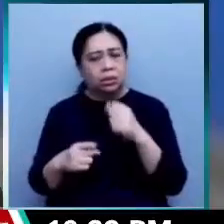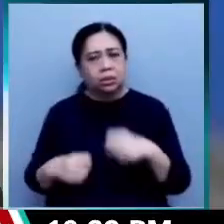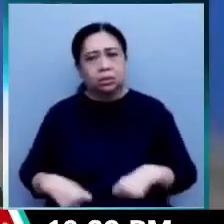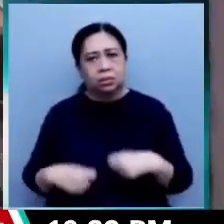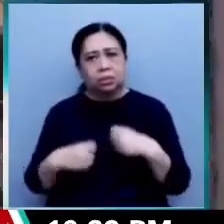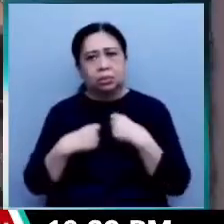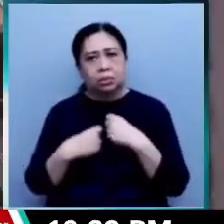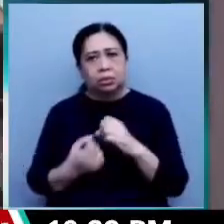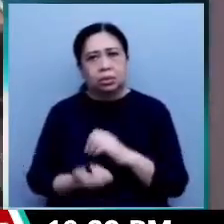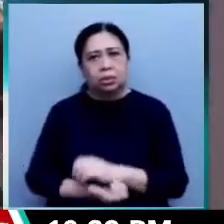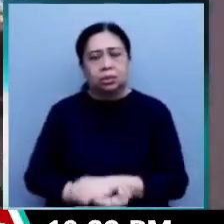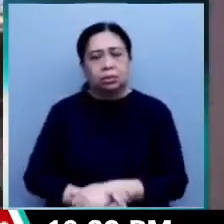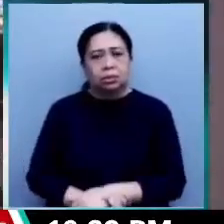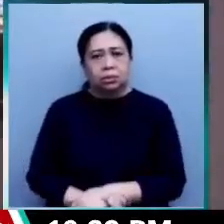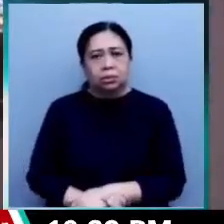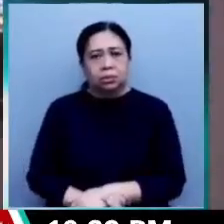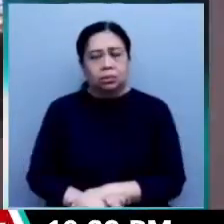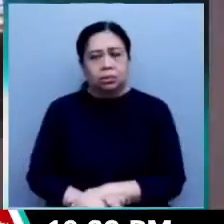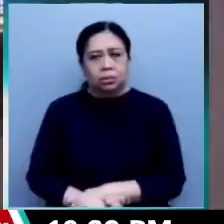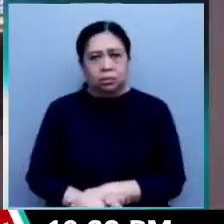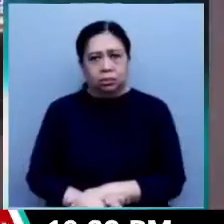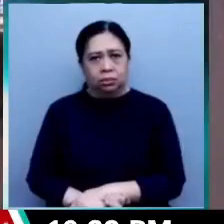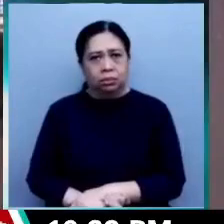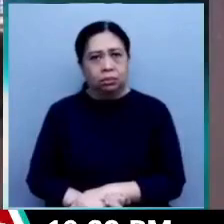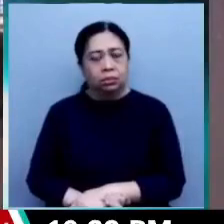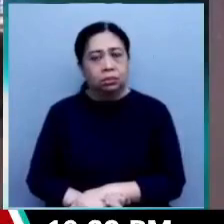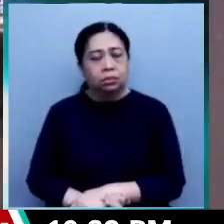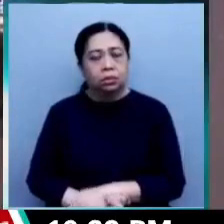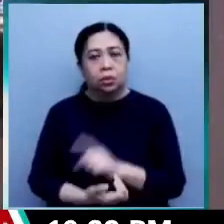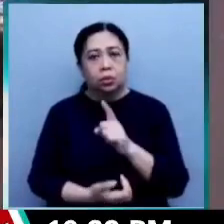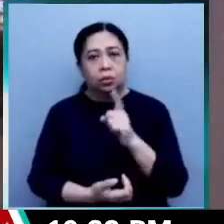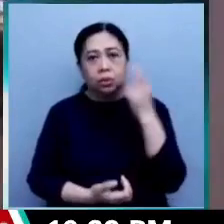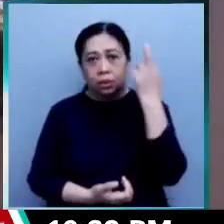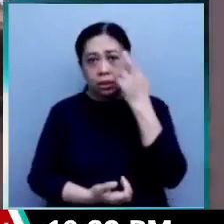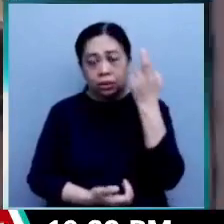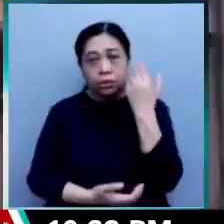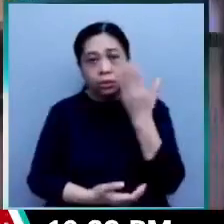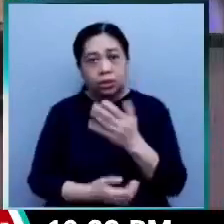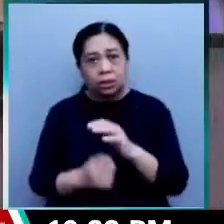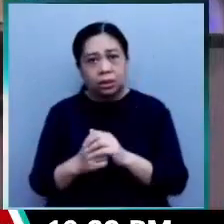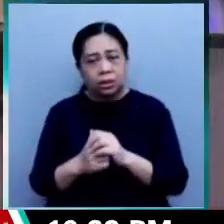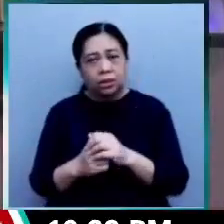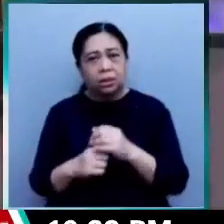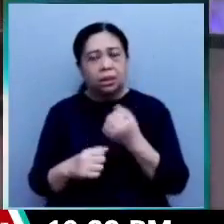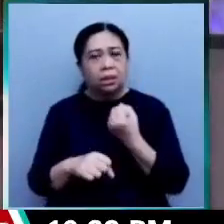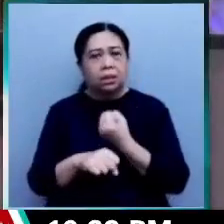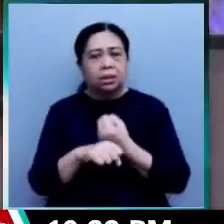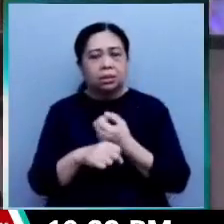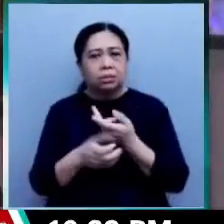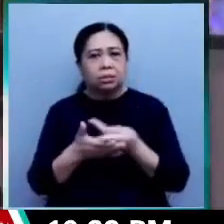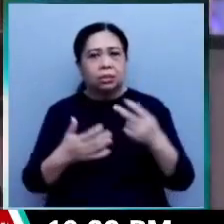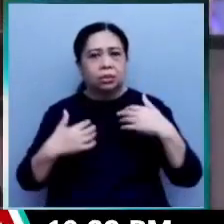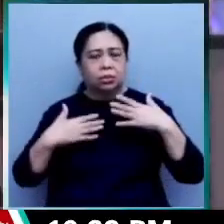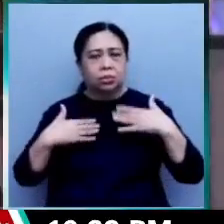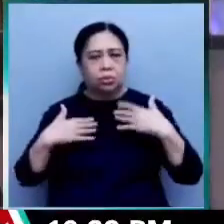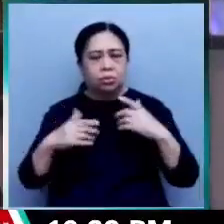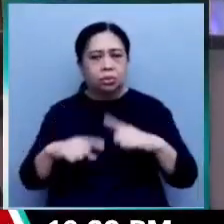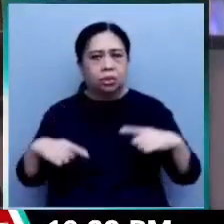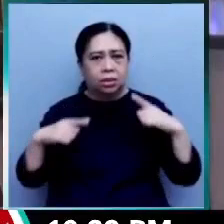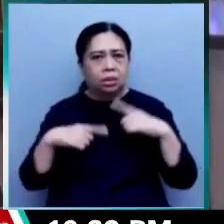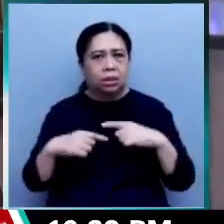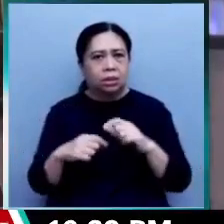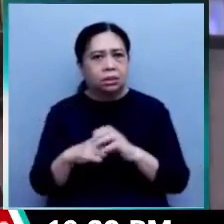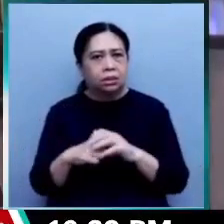kinaya ang Uh immediate cause lang that is acute respiratory failure but Other significant